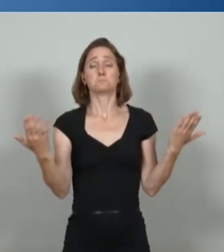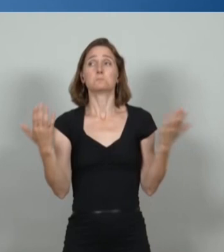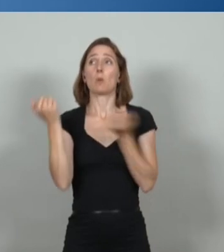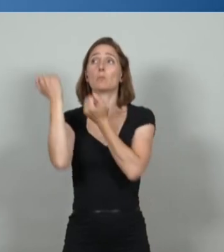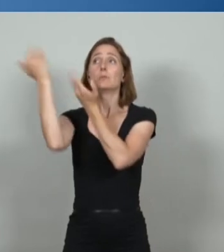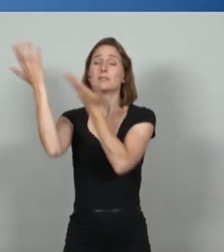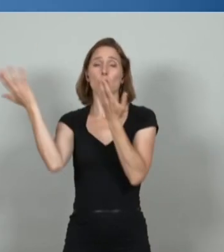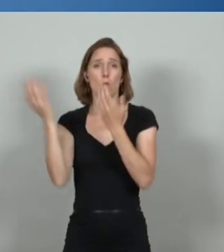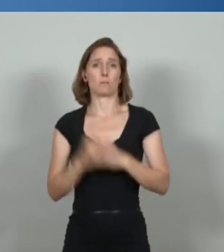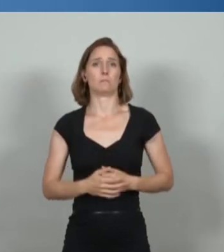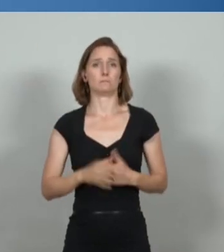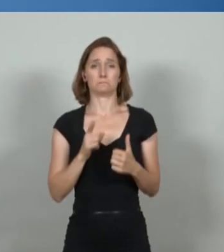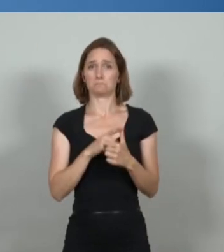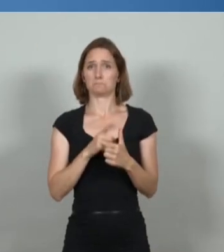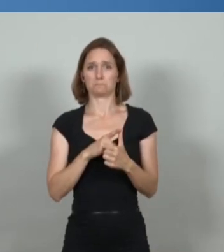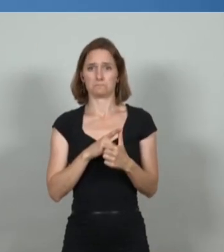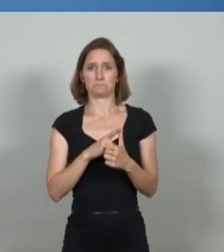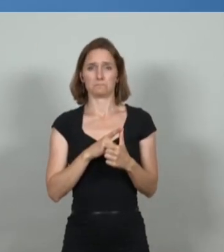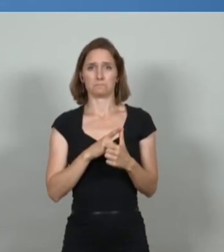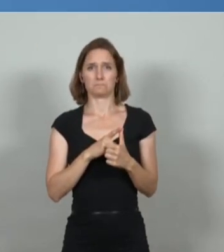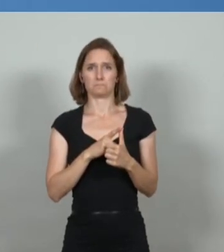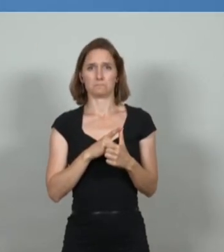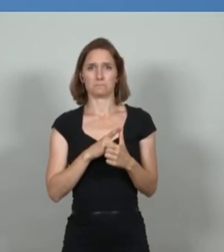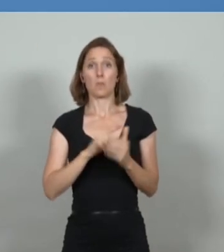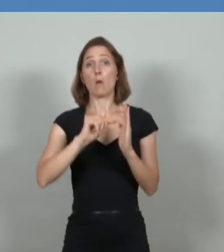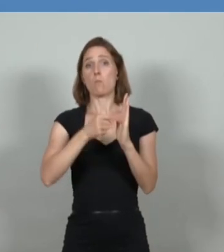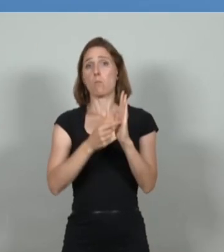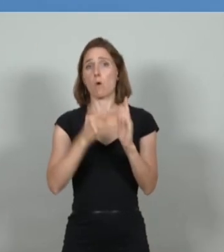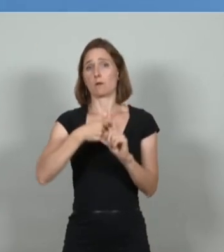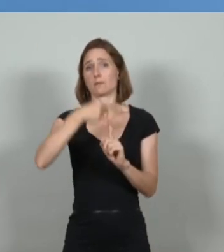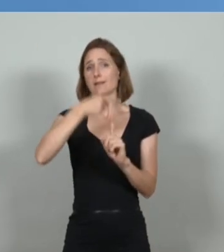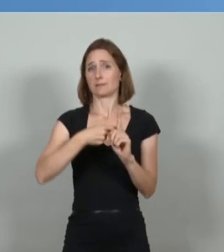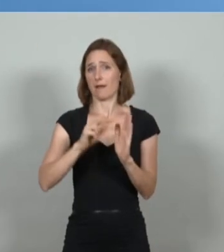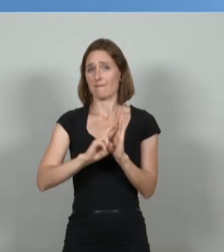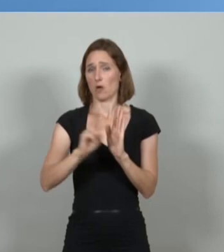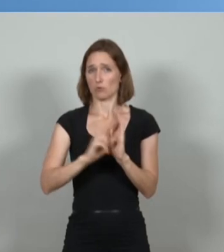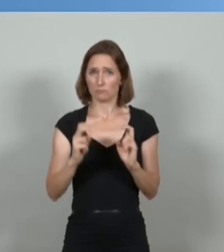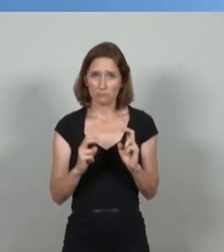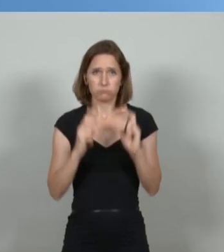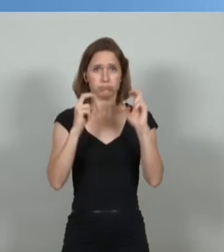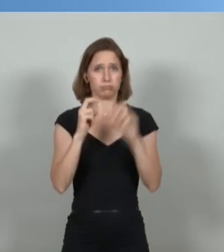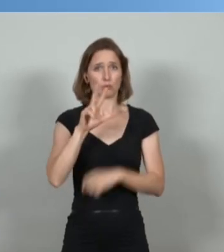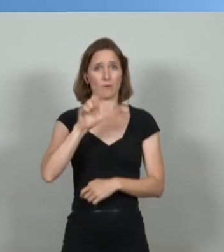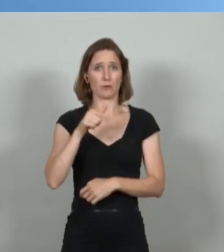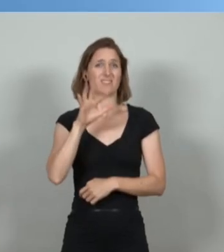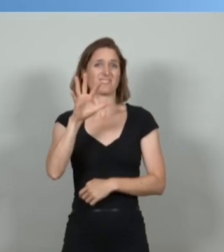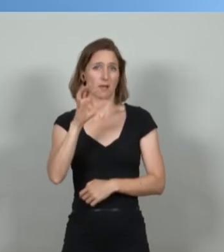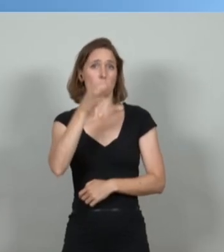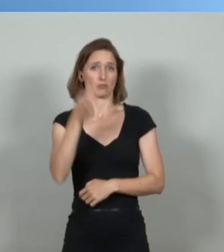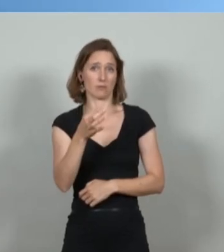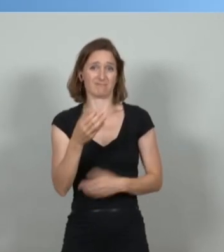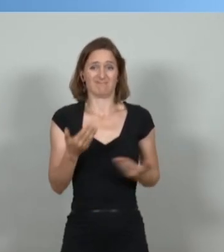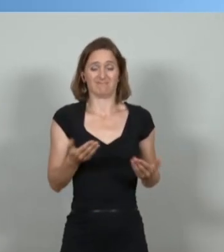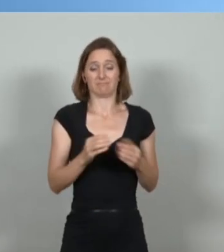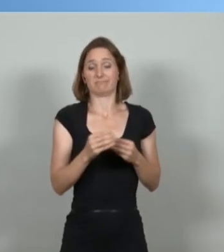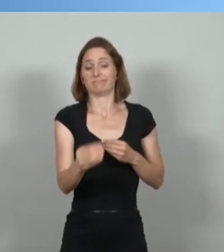augmenter le augmenter le point d'indice de 3,5% et non pas de 1,5% au 1er juillet